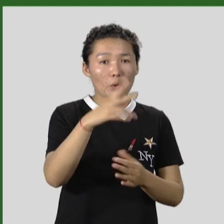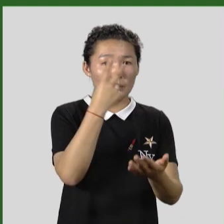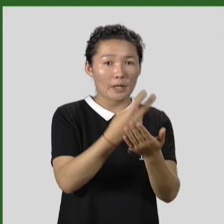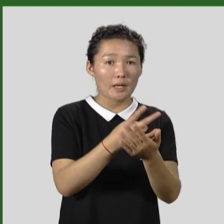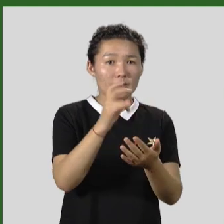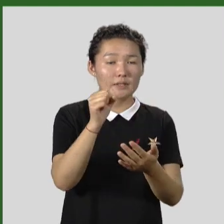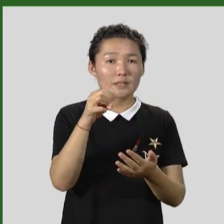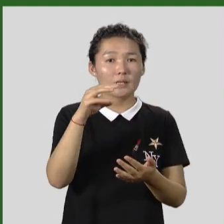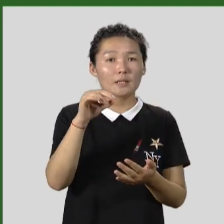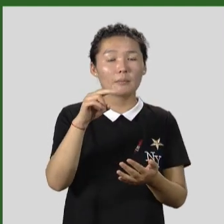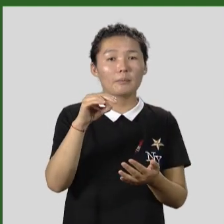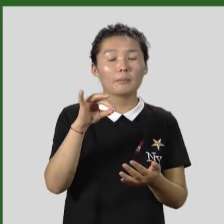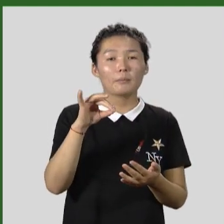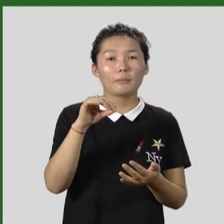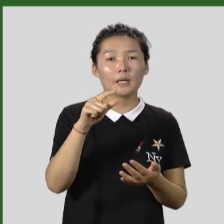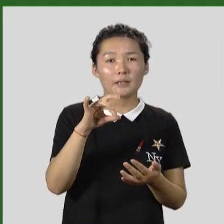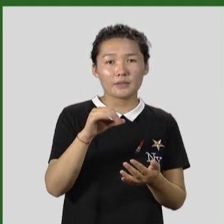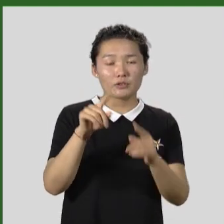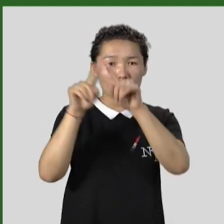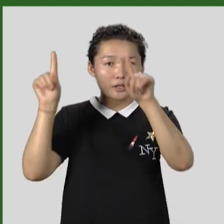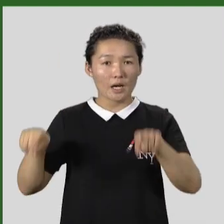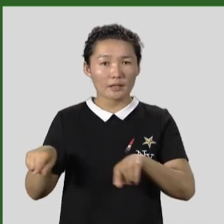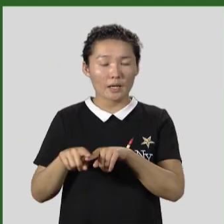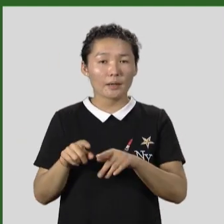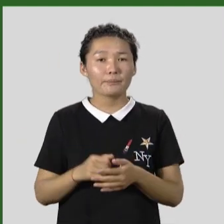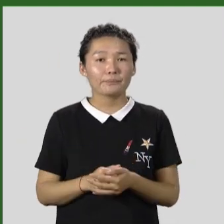на топографических крупномасштабных картах.